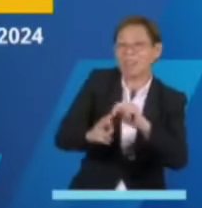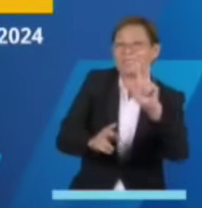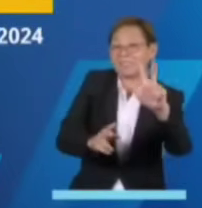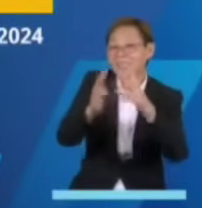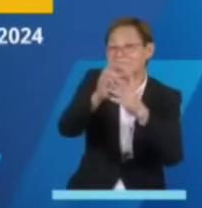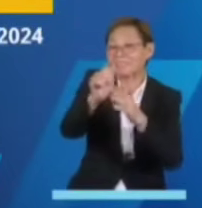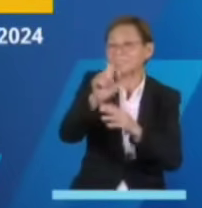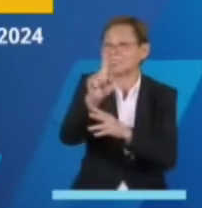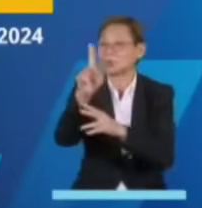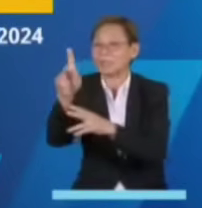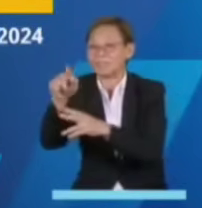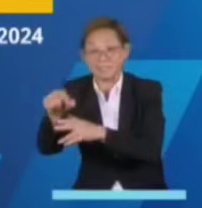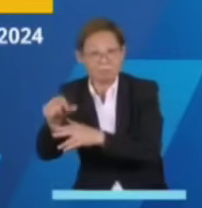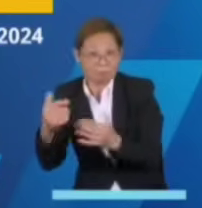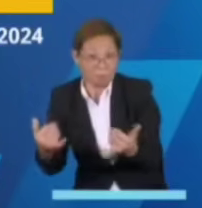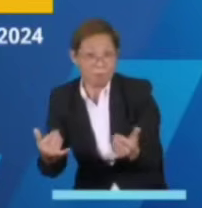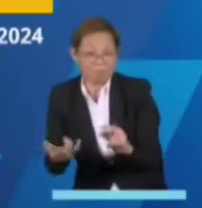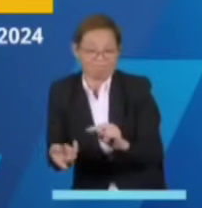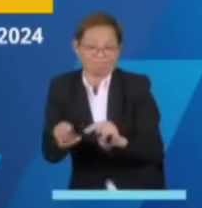sekilogram.